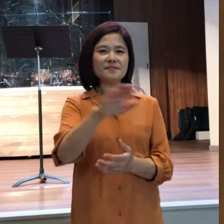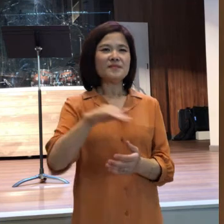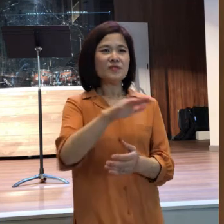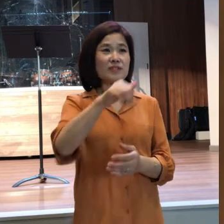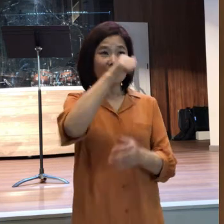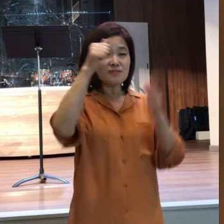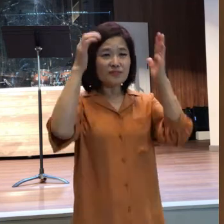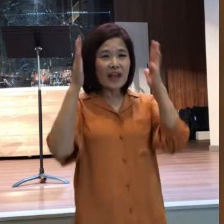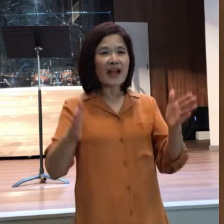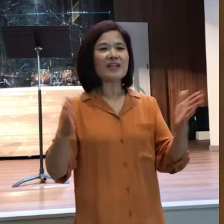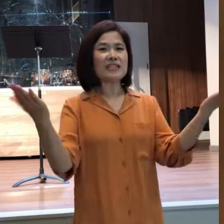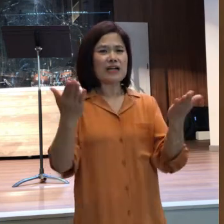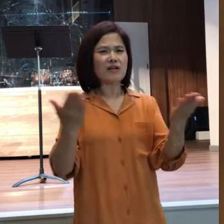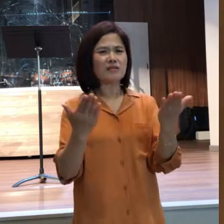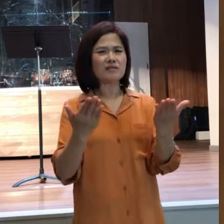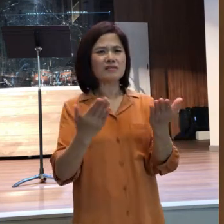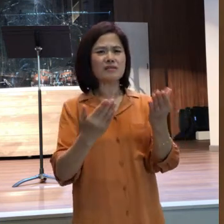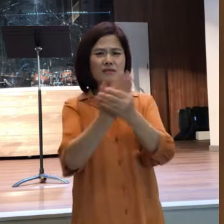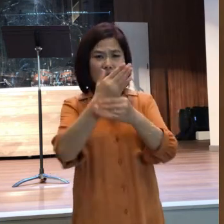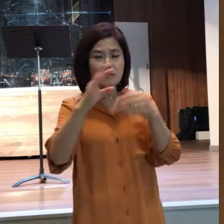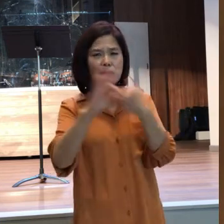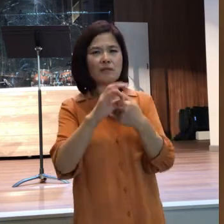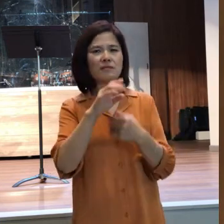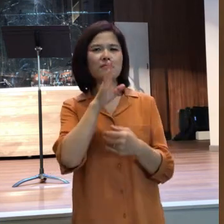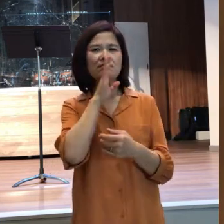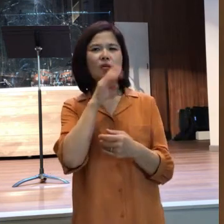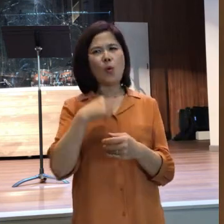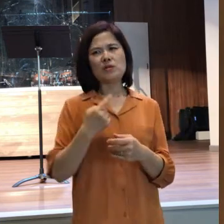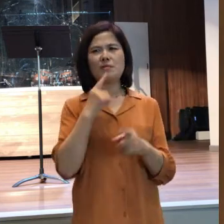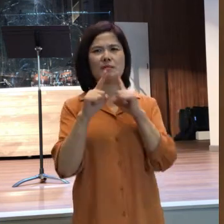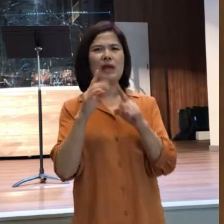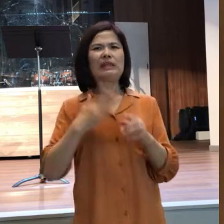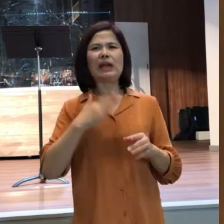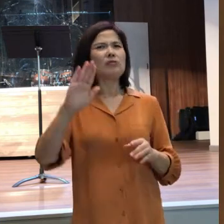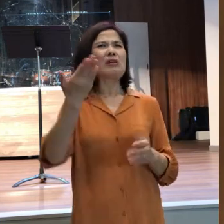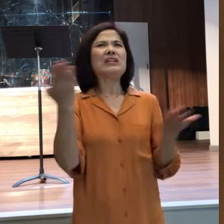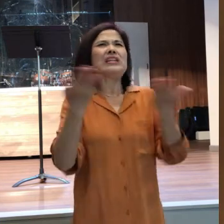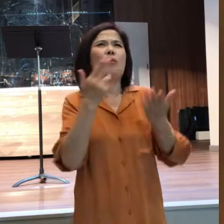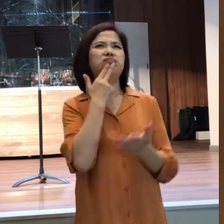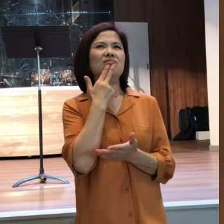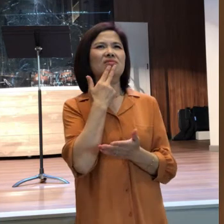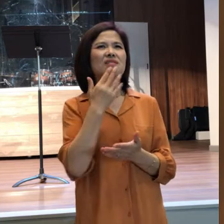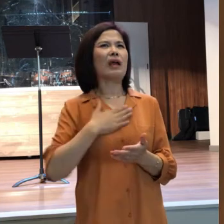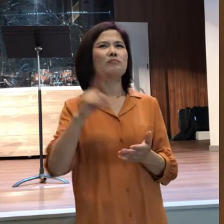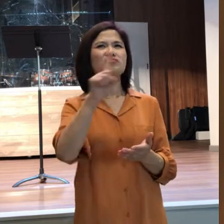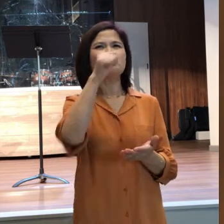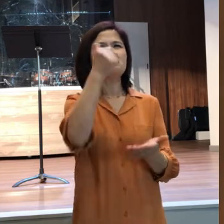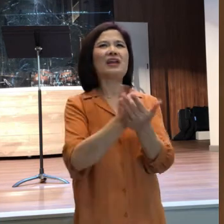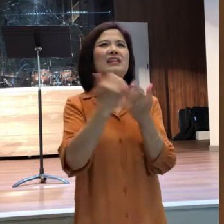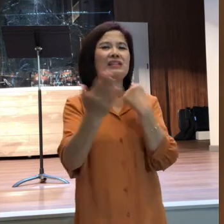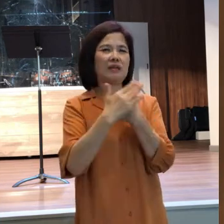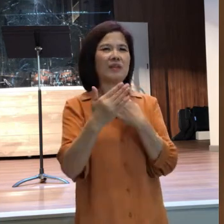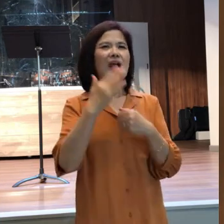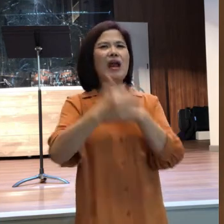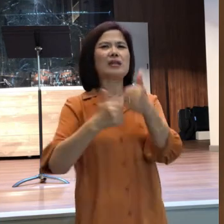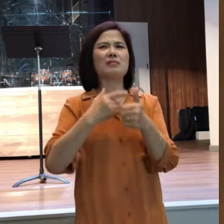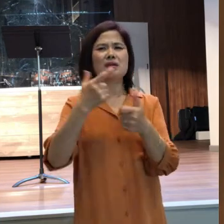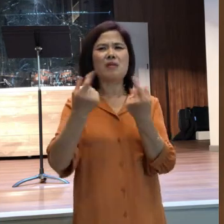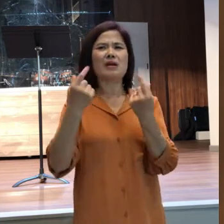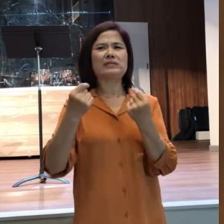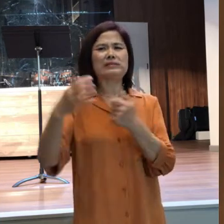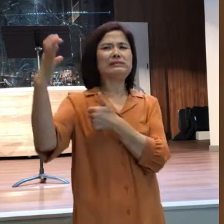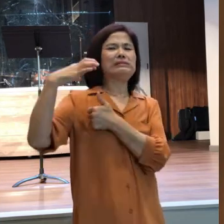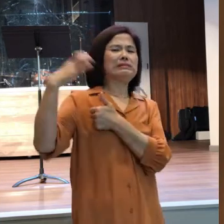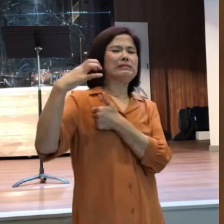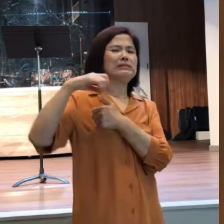우리는 불행한 사건이 터지면 이렇게 중얼거립니다. 나는 되는 일이 없어. 내가 무슨 죄를 지었기에 하나님이 이렇게